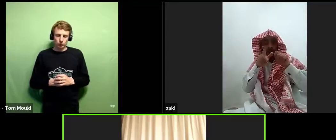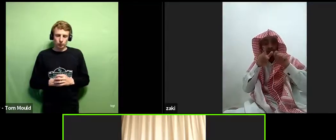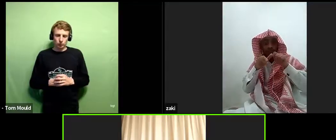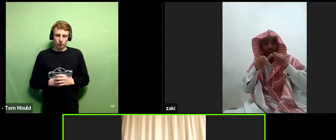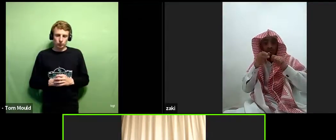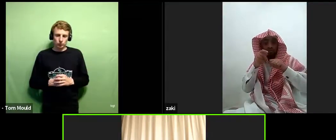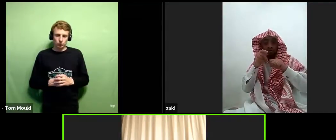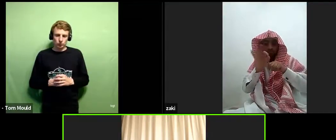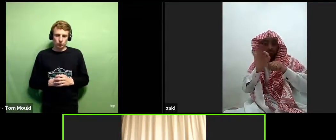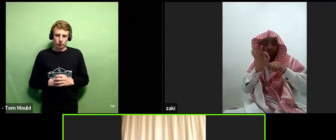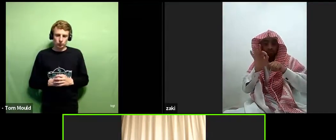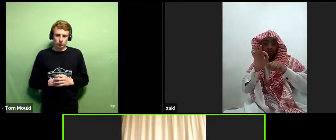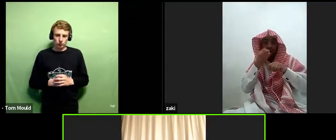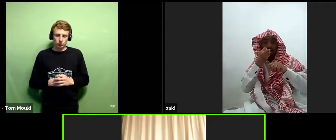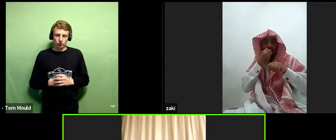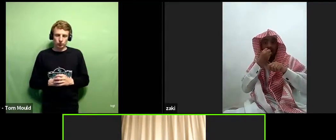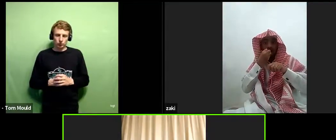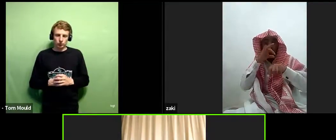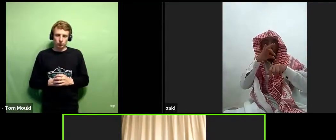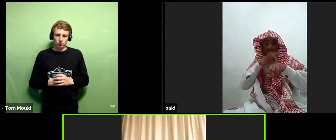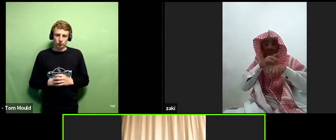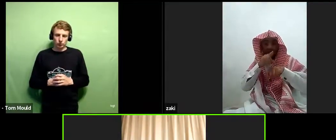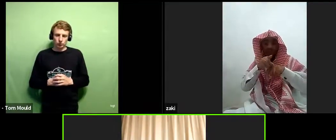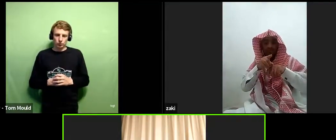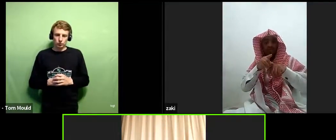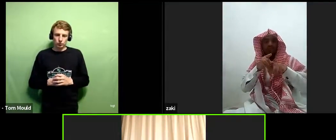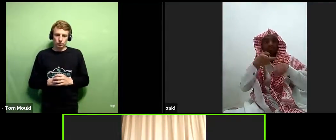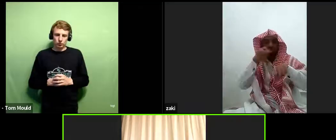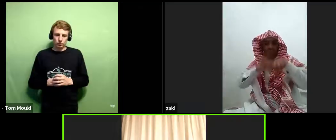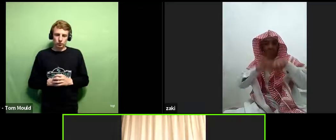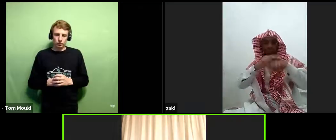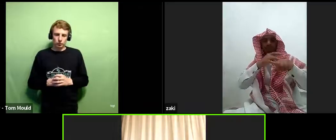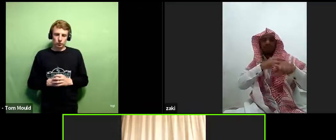يوجب الفطرة، وسنتكلم عنه.